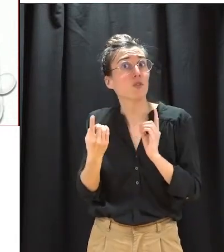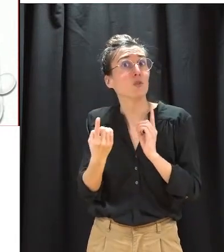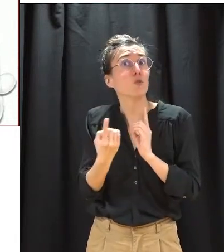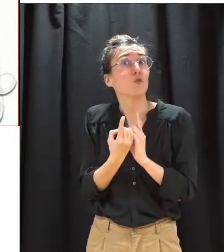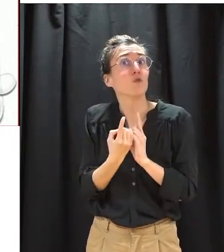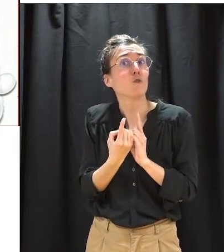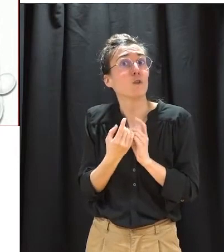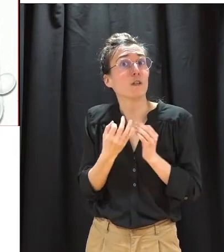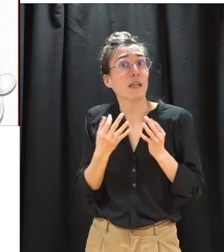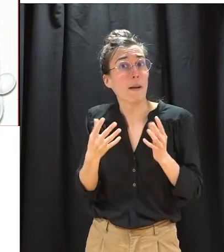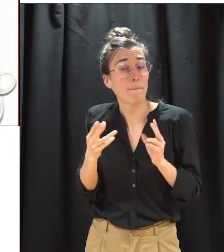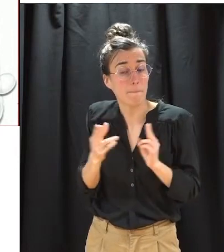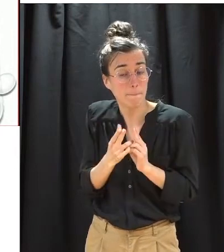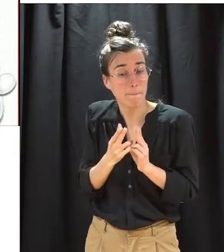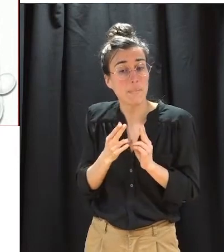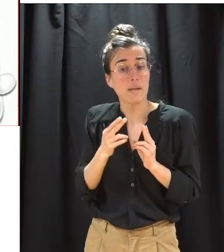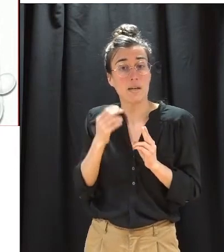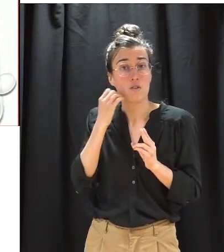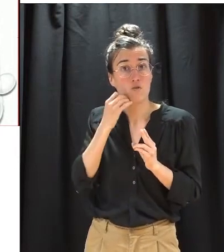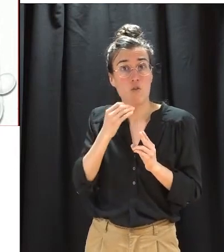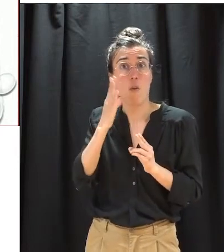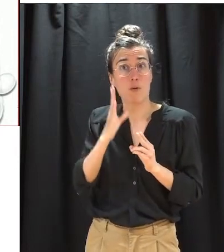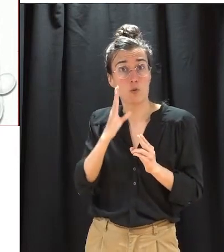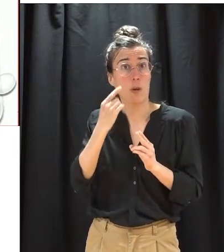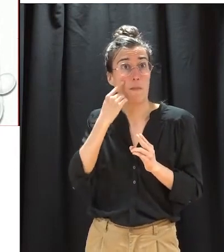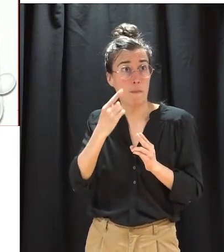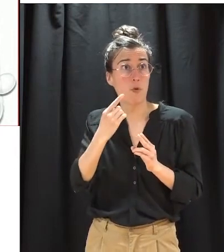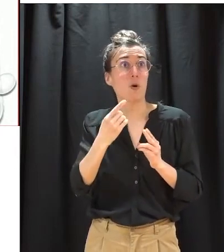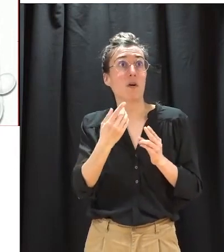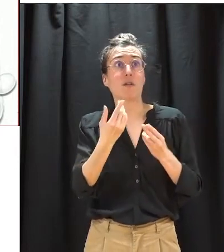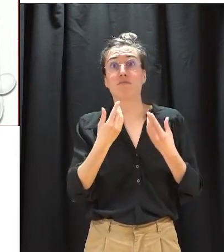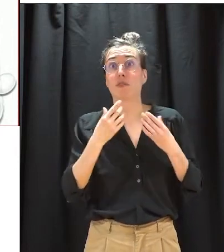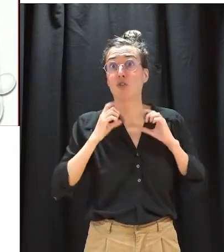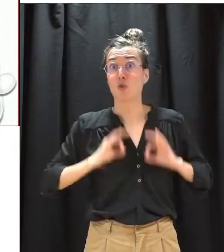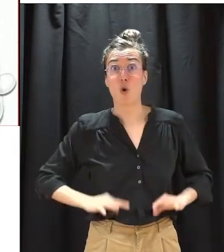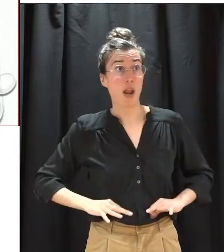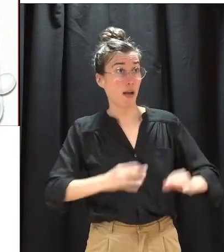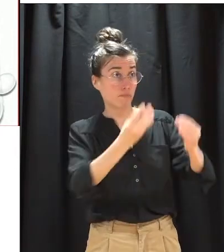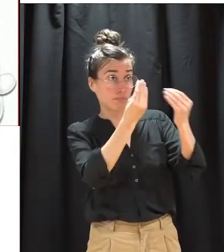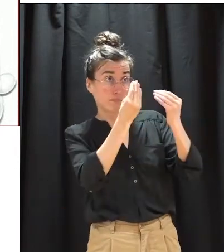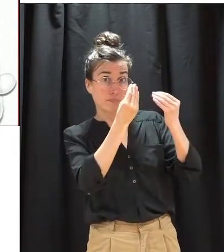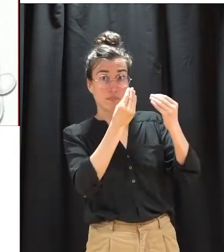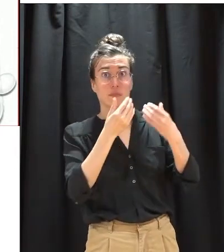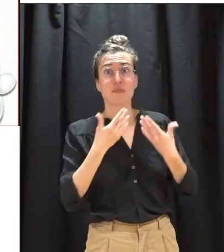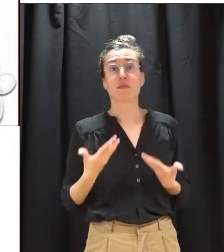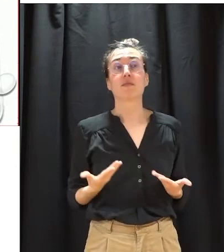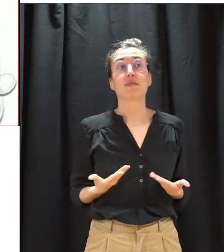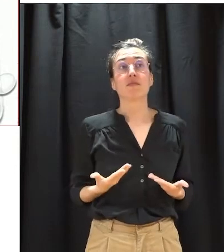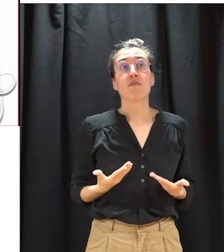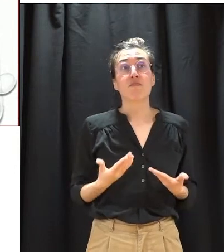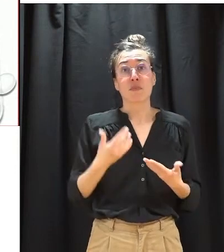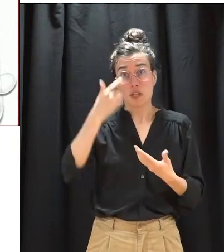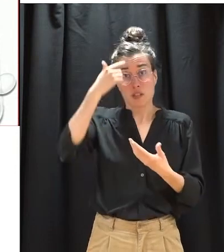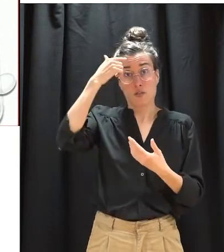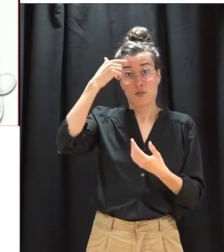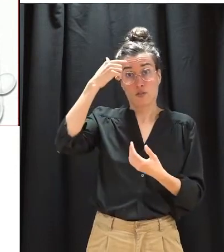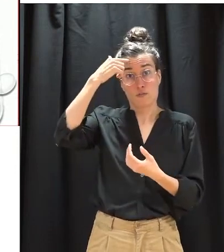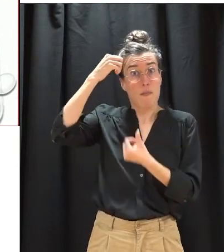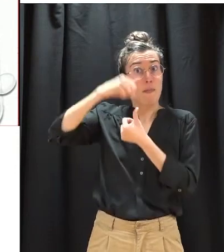chez les enfants lors des apprentissages scolaires. Donc la mémoire de travail, c'est cette mémoire à court terme, on demande de